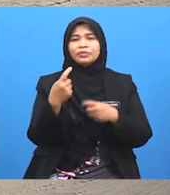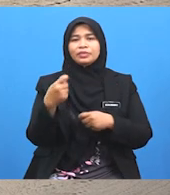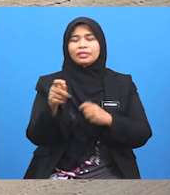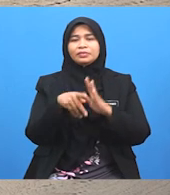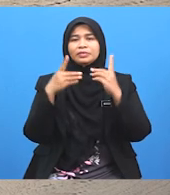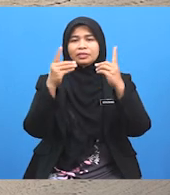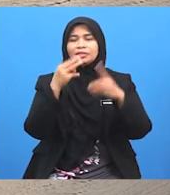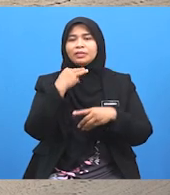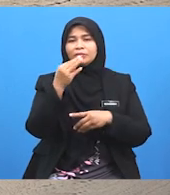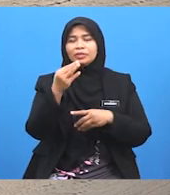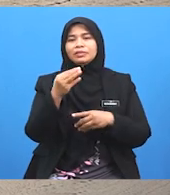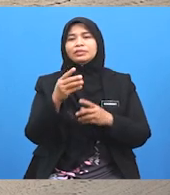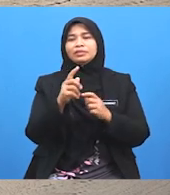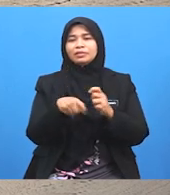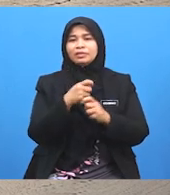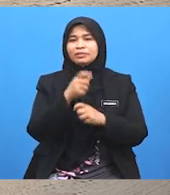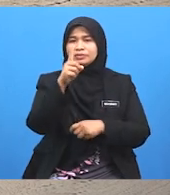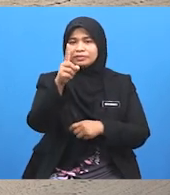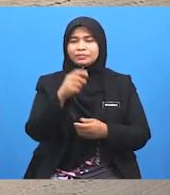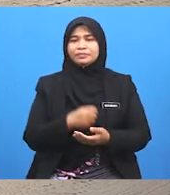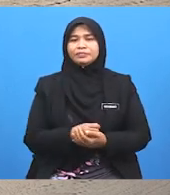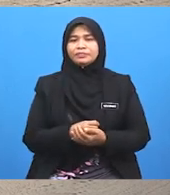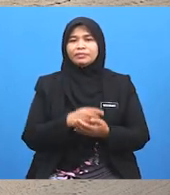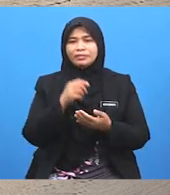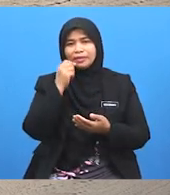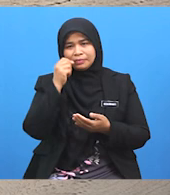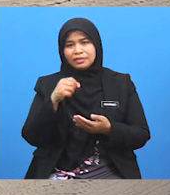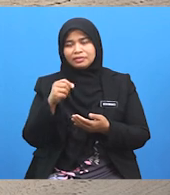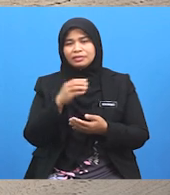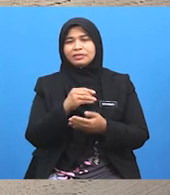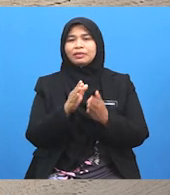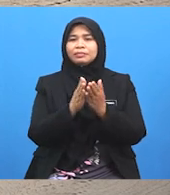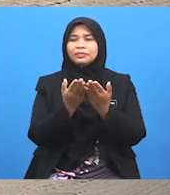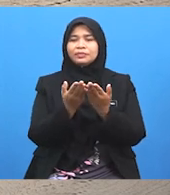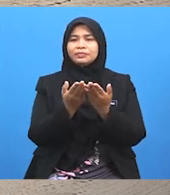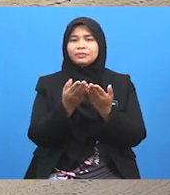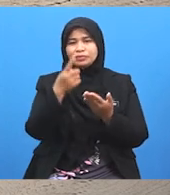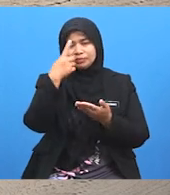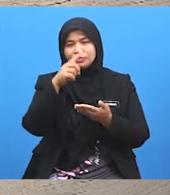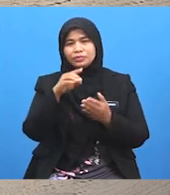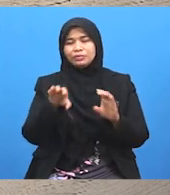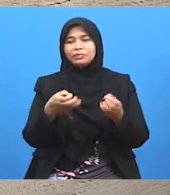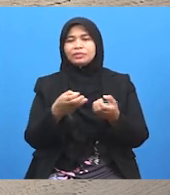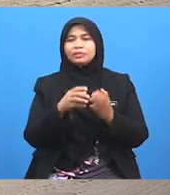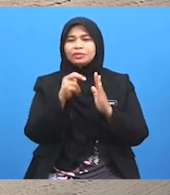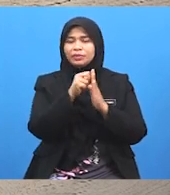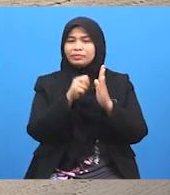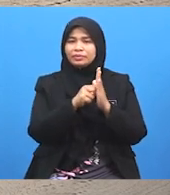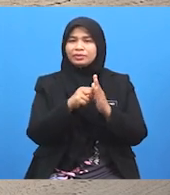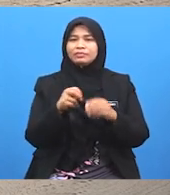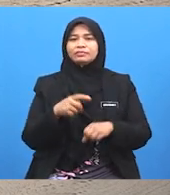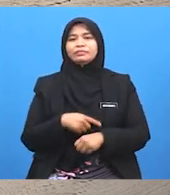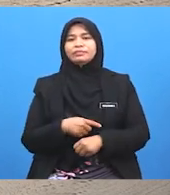pendidikan moral Sekolah Kebangsaan Tahun 1, pensel dan buku nota untuk membuat catatan sepanjang